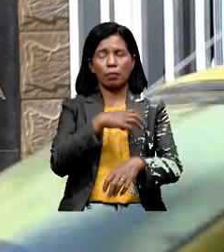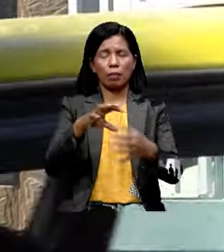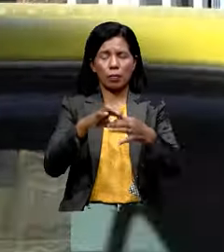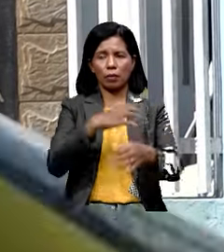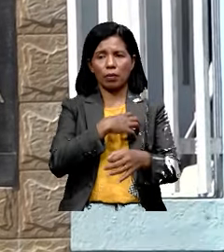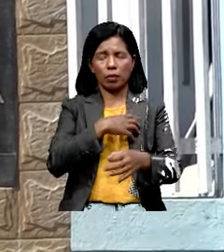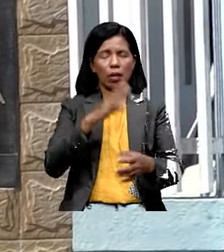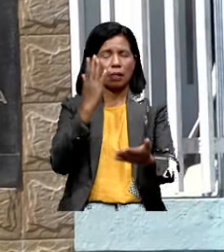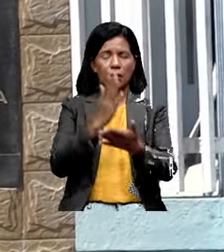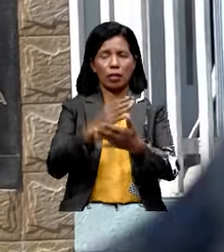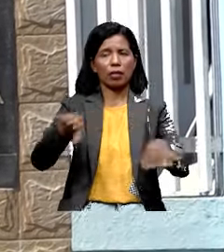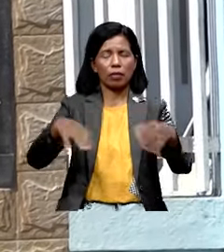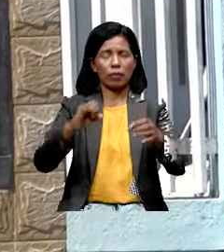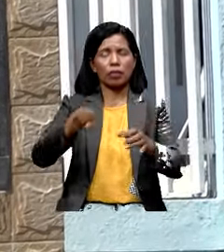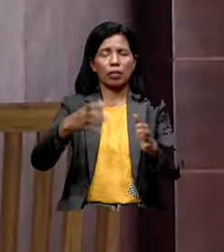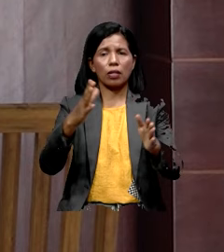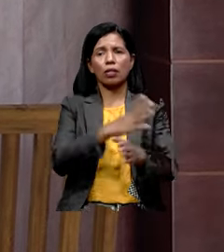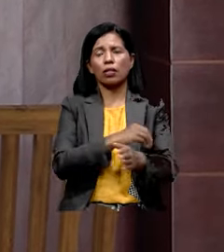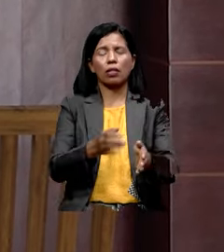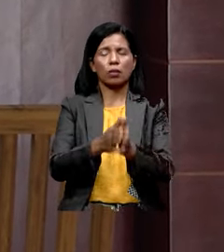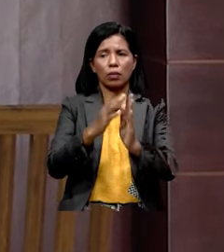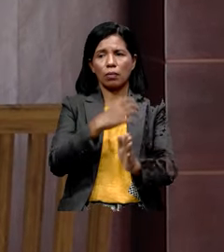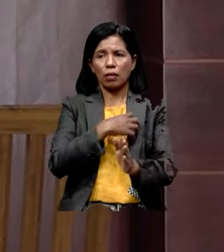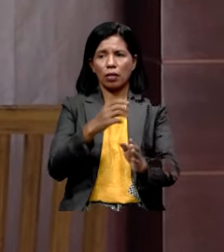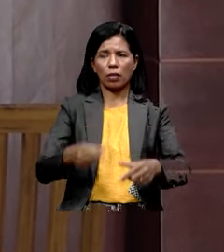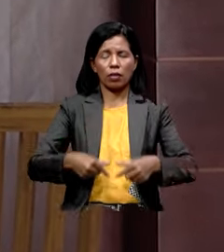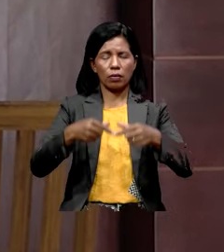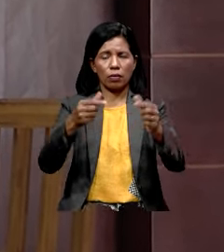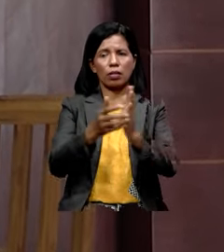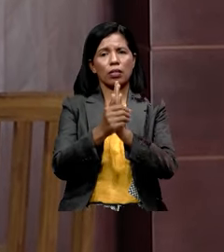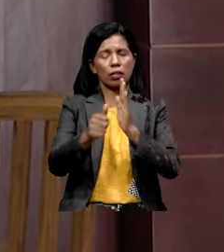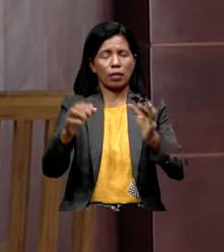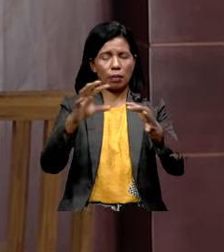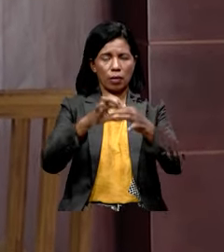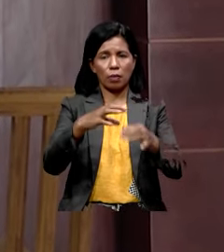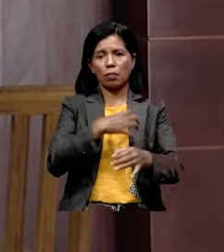serviços jornalista sira nian no uso comando geral penitenciário atu fo capacitação bahawa membro